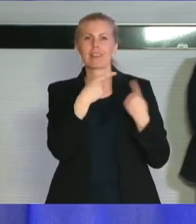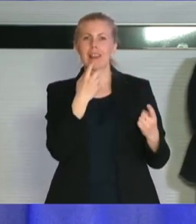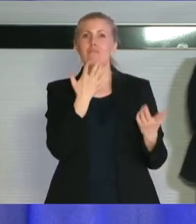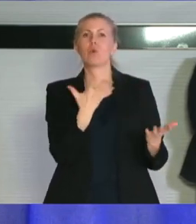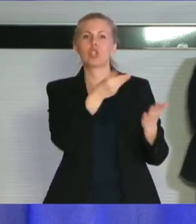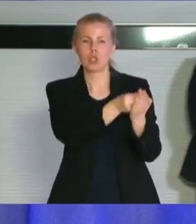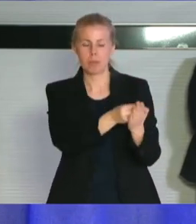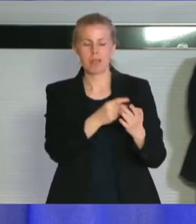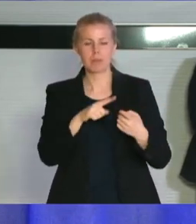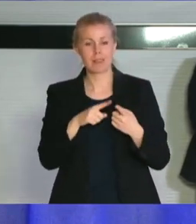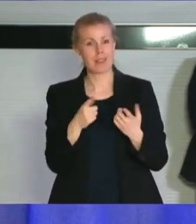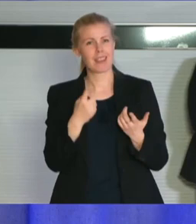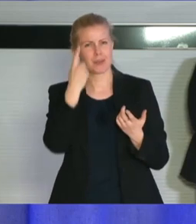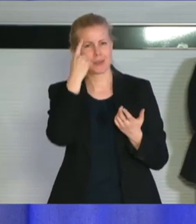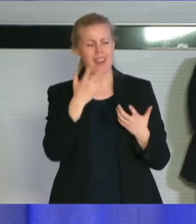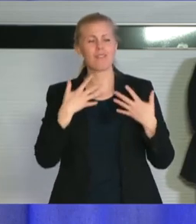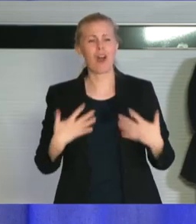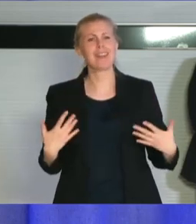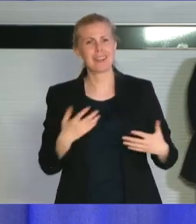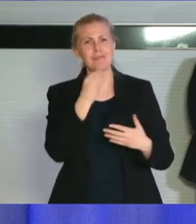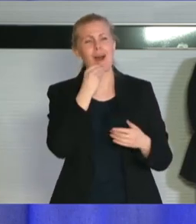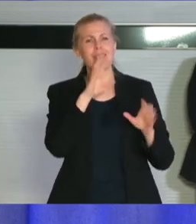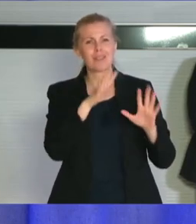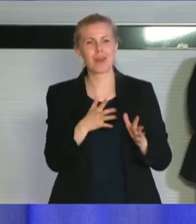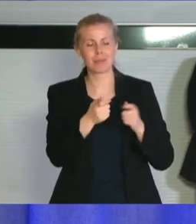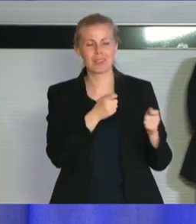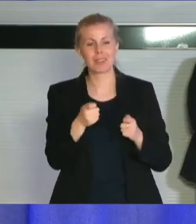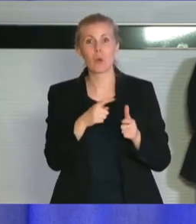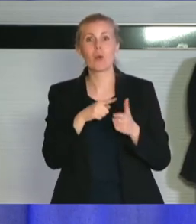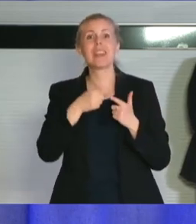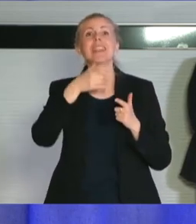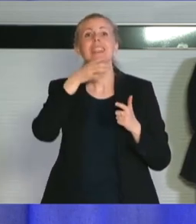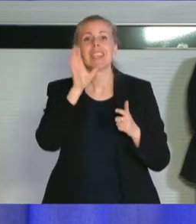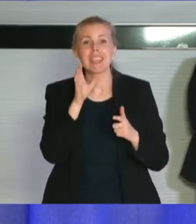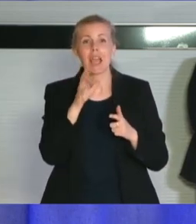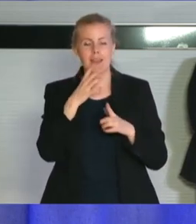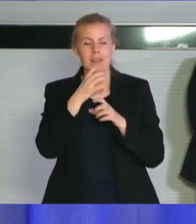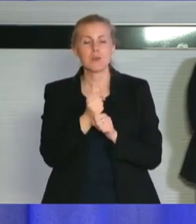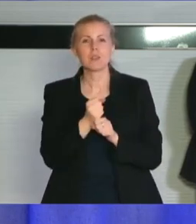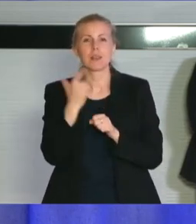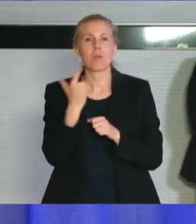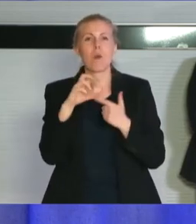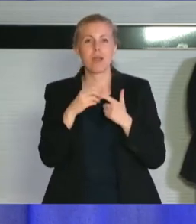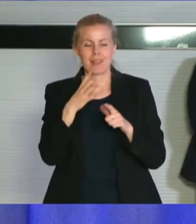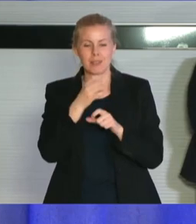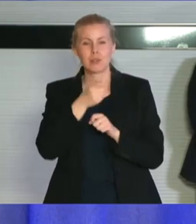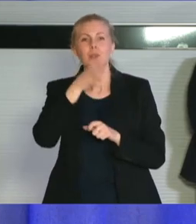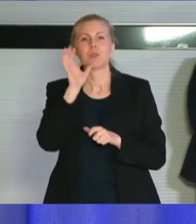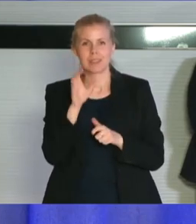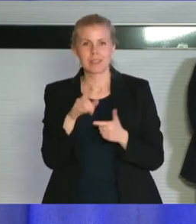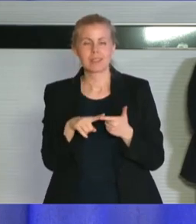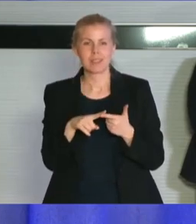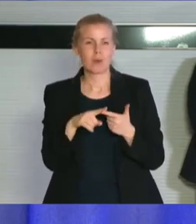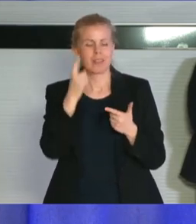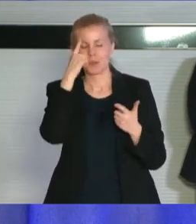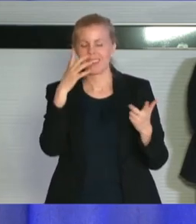Men jeg kjøper de vel i hvilken som helst matvarebutikk jeg er innom. Og så drikker jeg det som jus. Og jeg tror ikke nødvendigvis at det